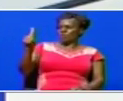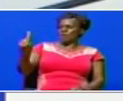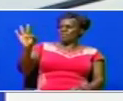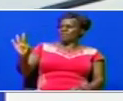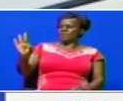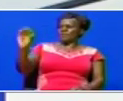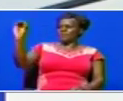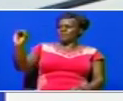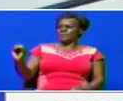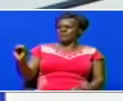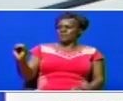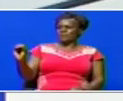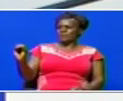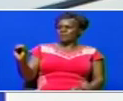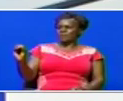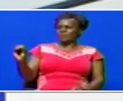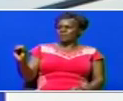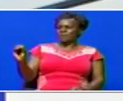0.13%.